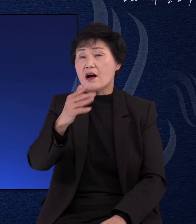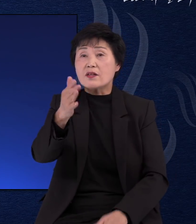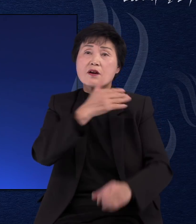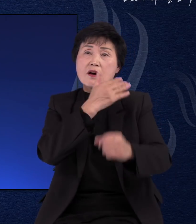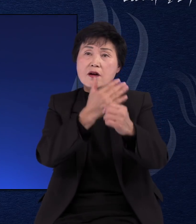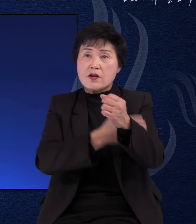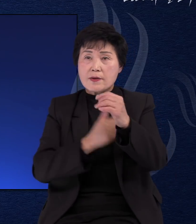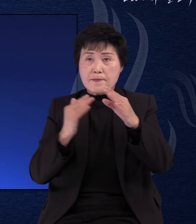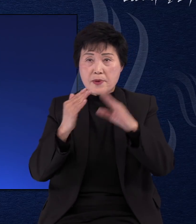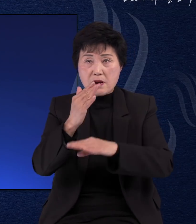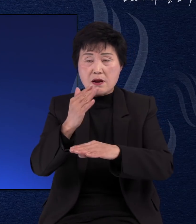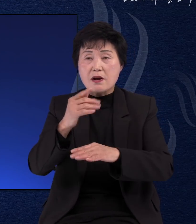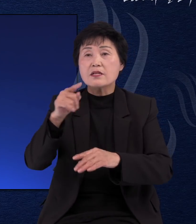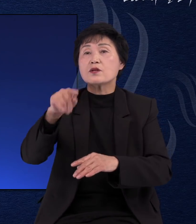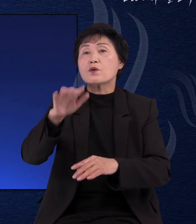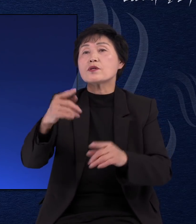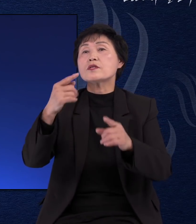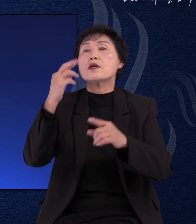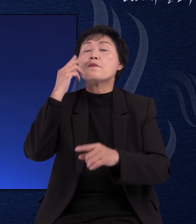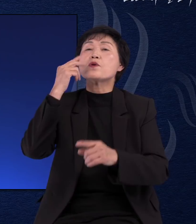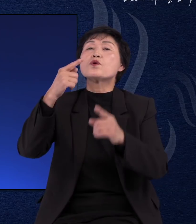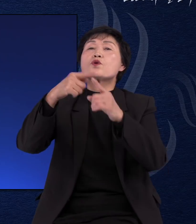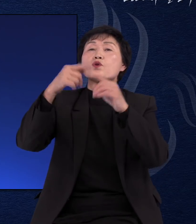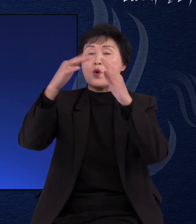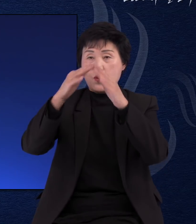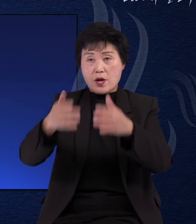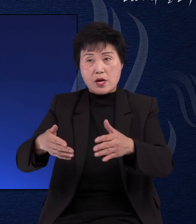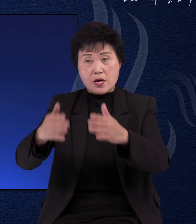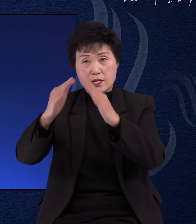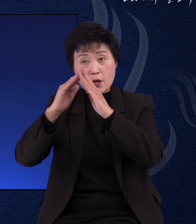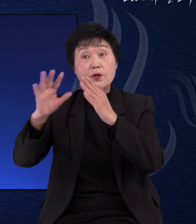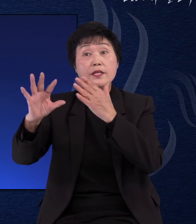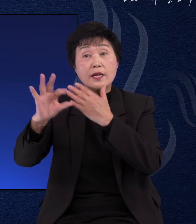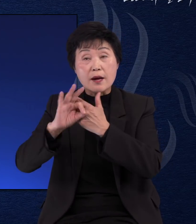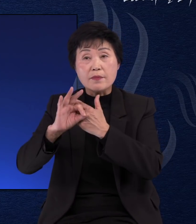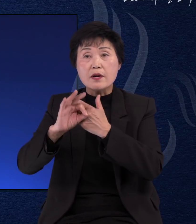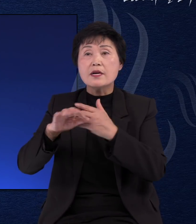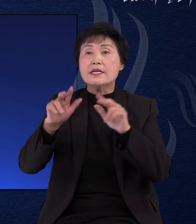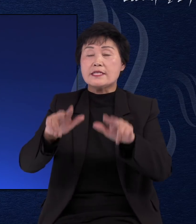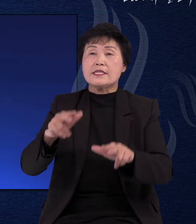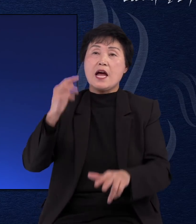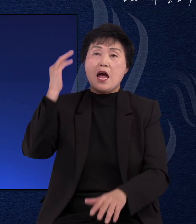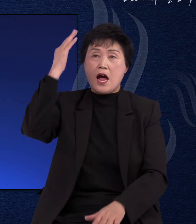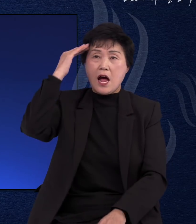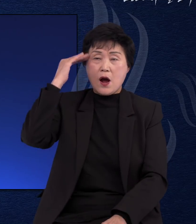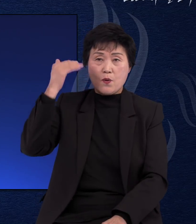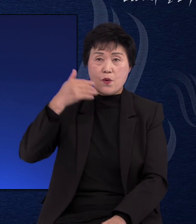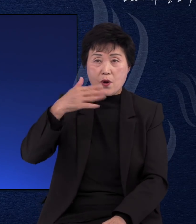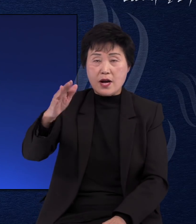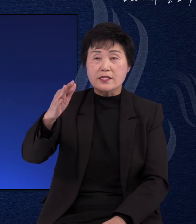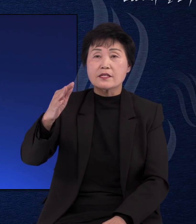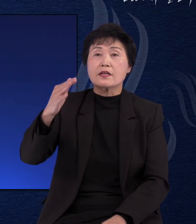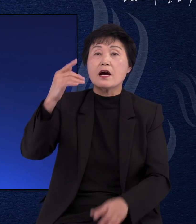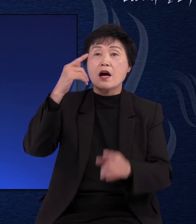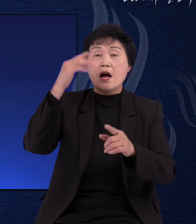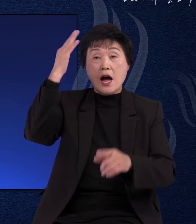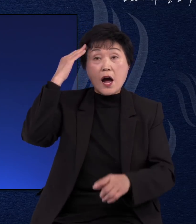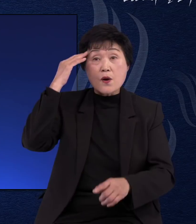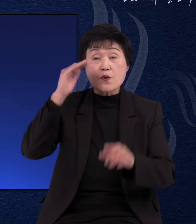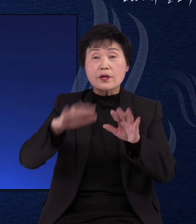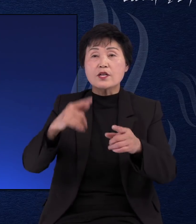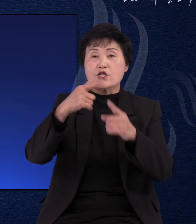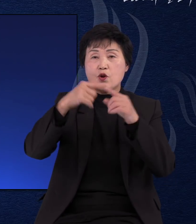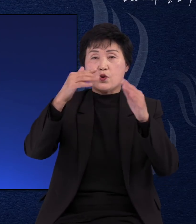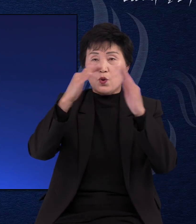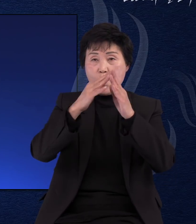미국에 이 교회를 세웠다면 이제 한국으로 너를 강남중앙교회로 보내어서 한국의 교회를 힘있게 세워서 미국과